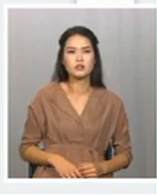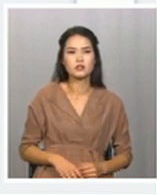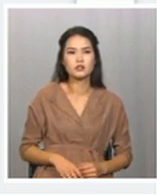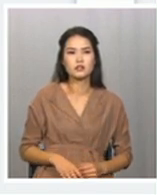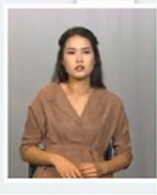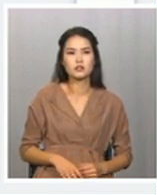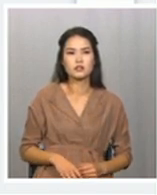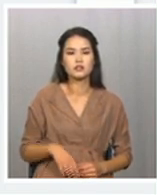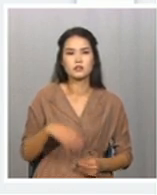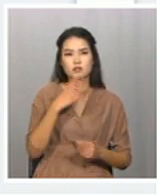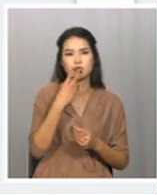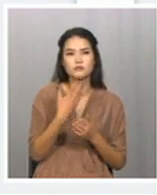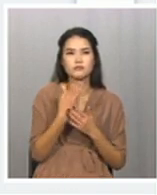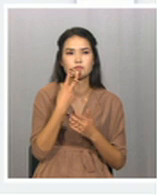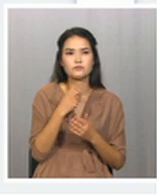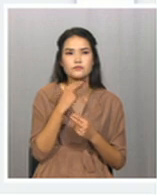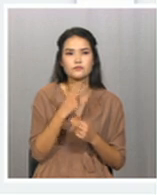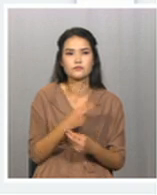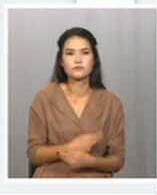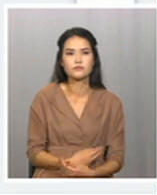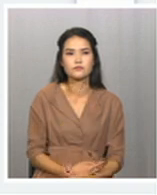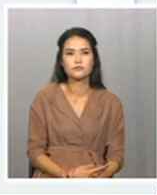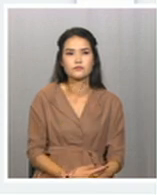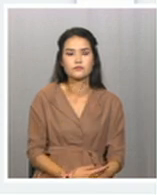өзгерістер енгізе аламыз. Міне мұнда